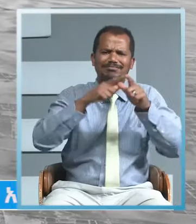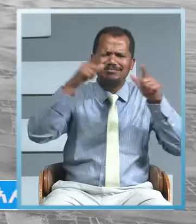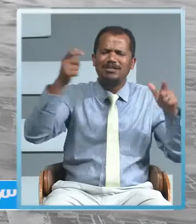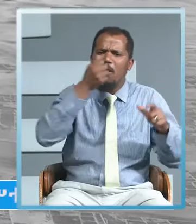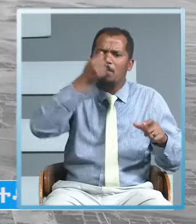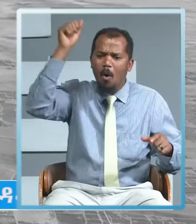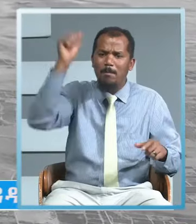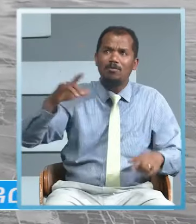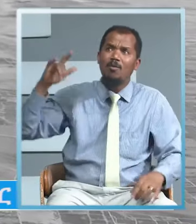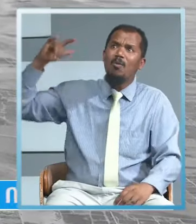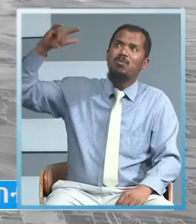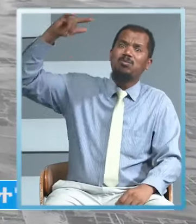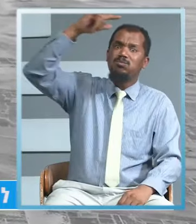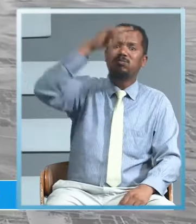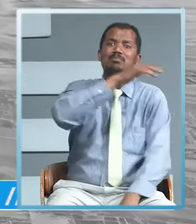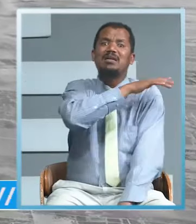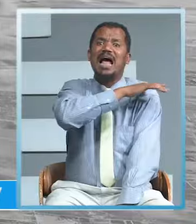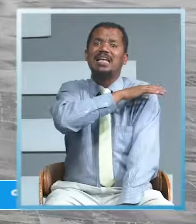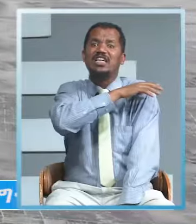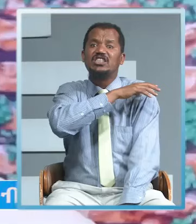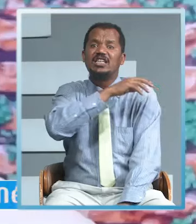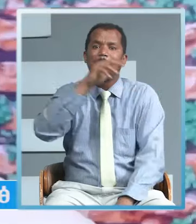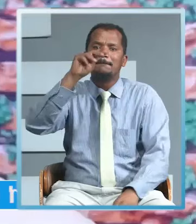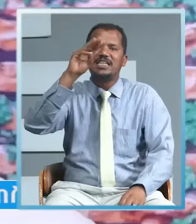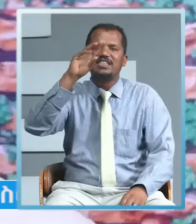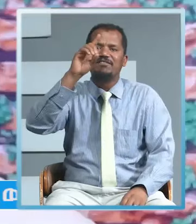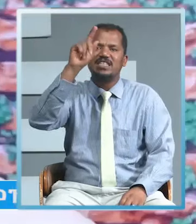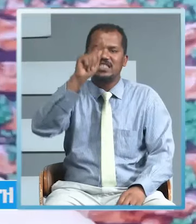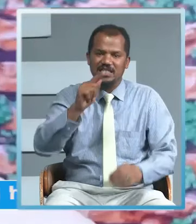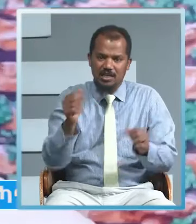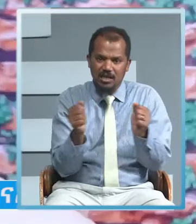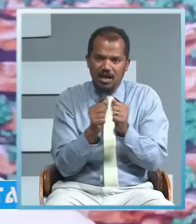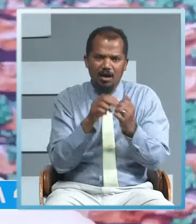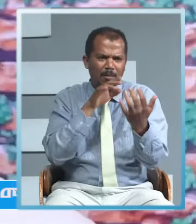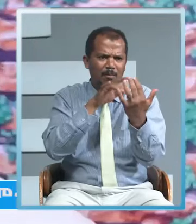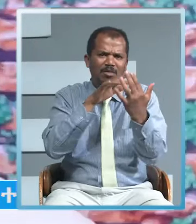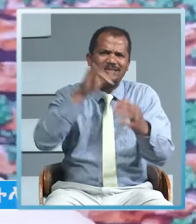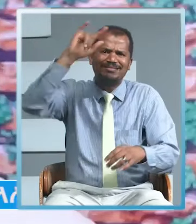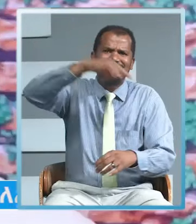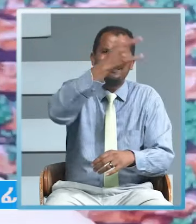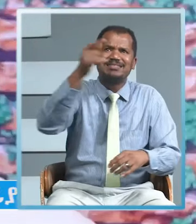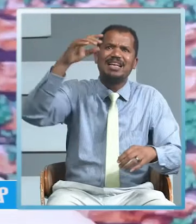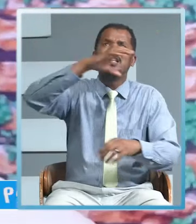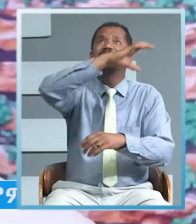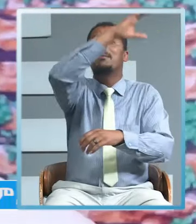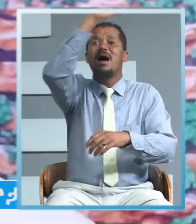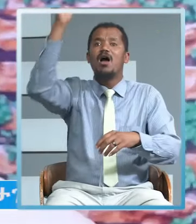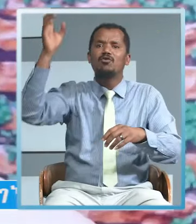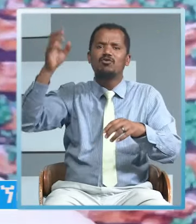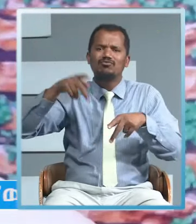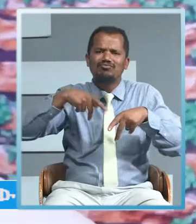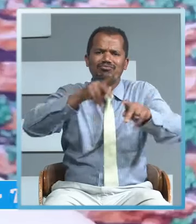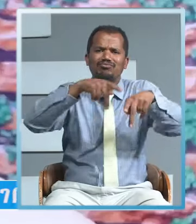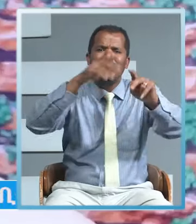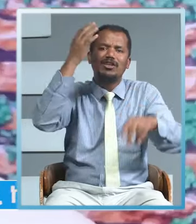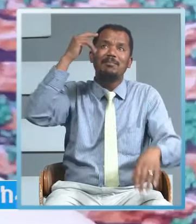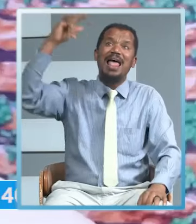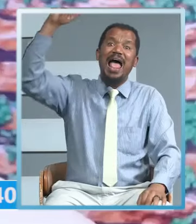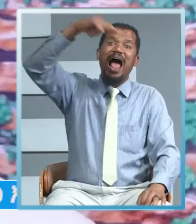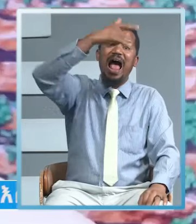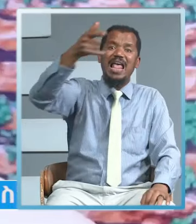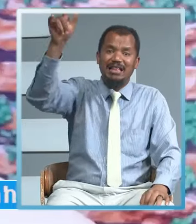ቦምብ ጣይ አውሮፕላን ከሚያበሩት ብርጋዴር ጄኔራል መስፍን ጋር በተዋጊ ጀት ሰማዩን እያርሱ የነበሩ